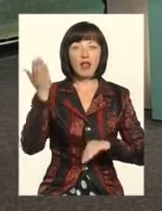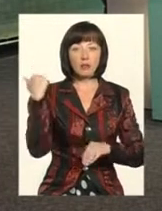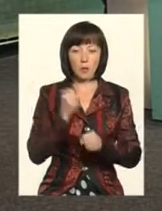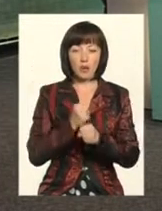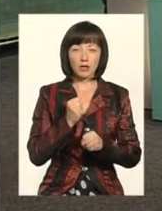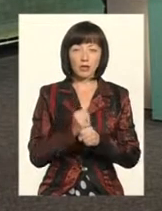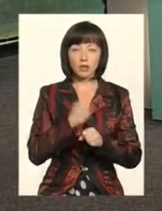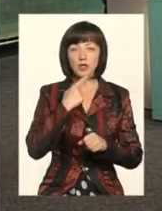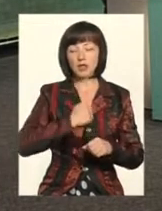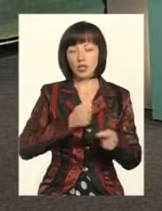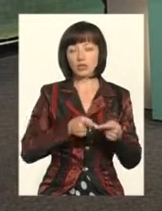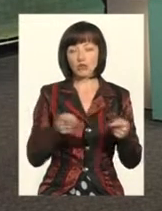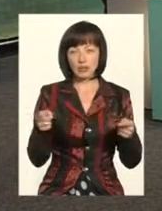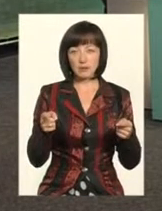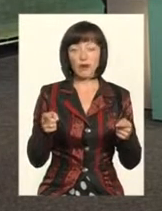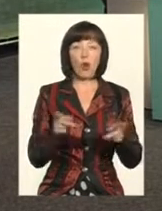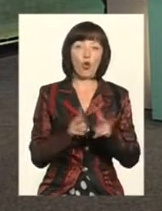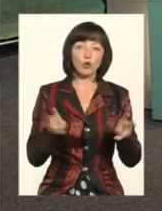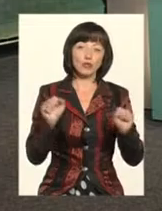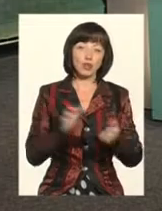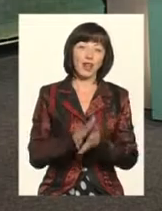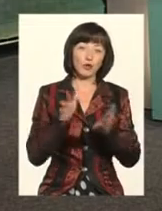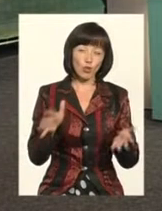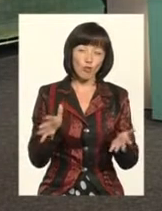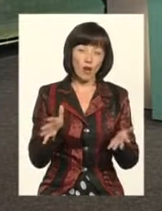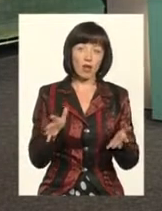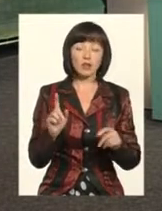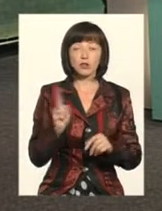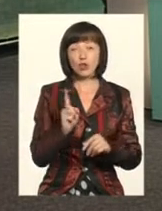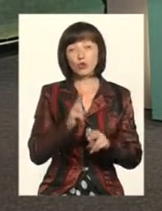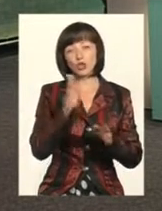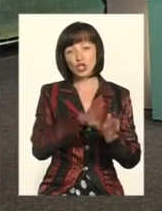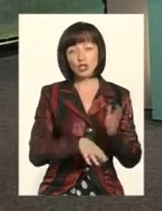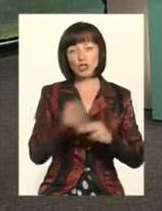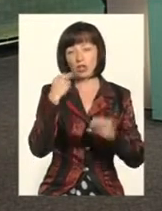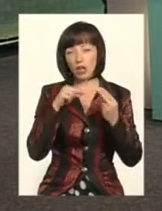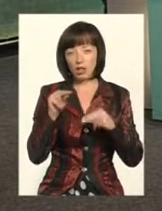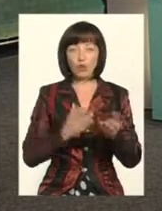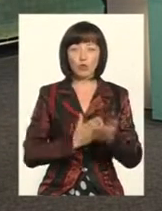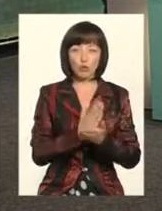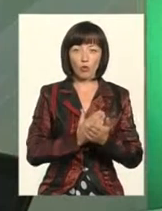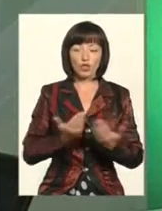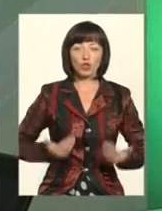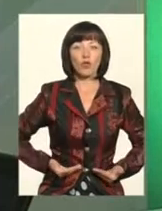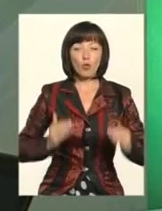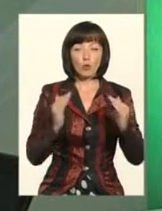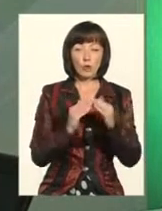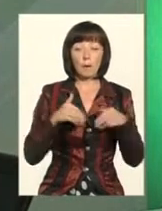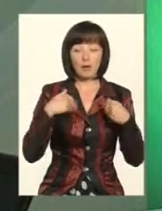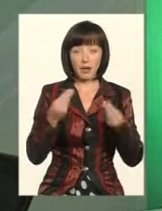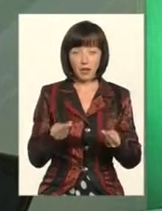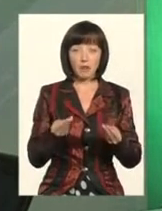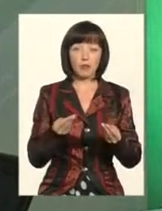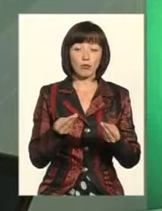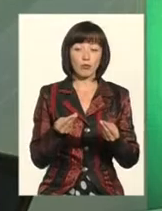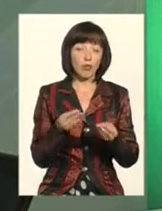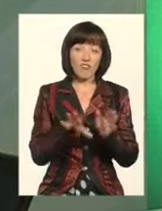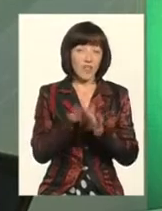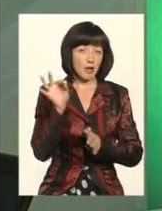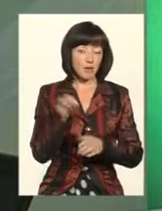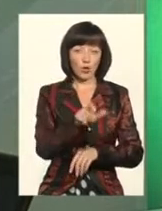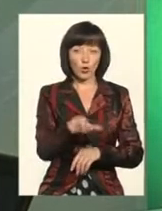працює, ну, з радянських часів. Хтось її може критикувати, що там хтось гірше, хтось краще обслуговує житлові будинки. Ми даємо альтернативу мешканцям